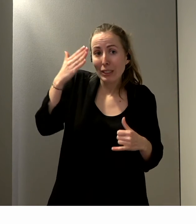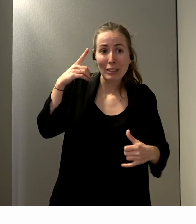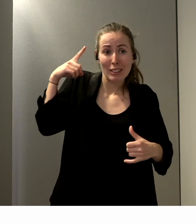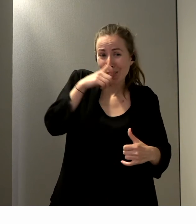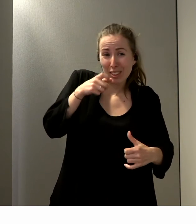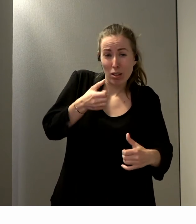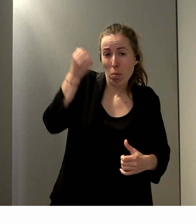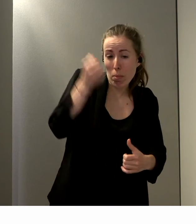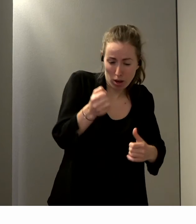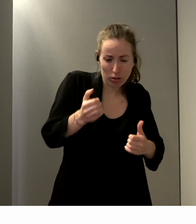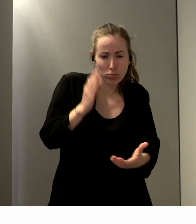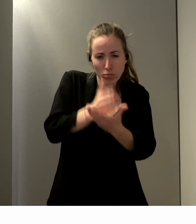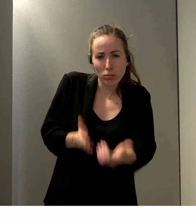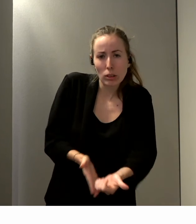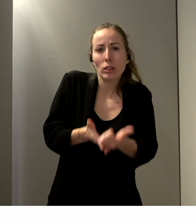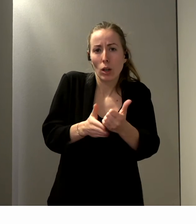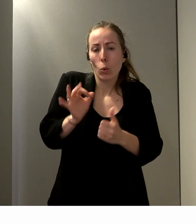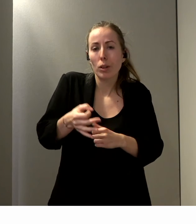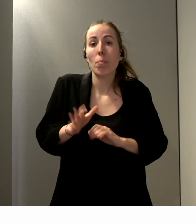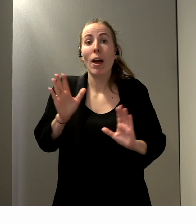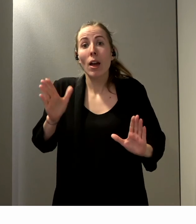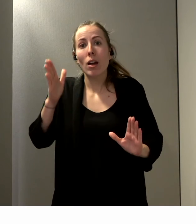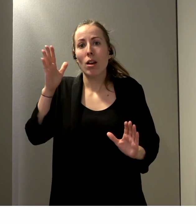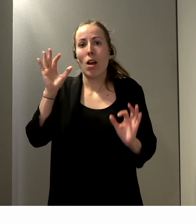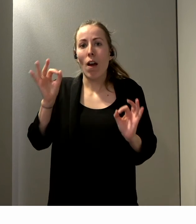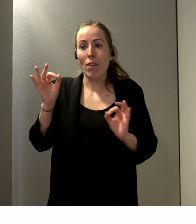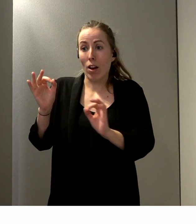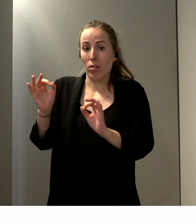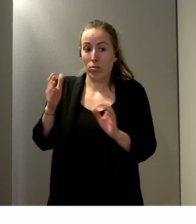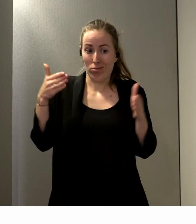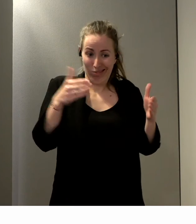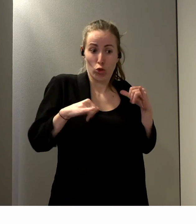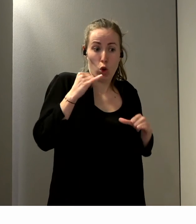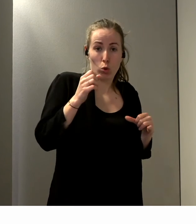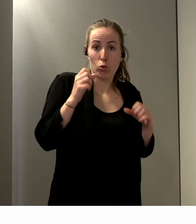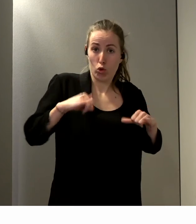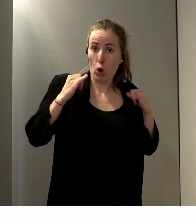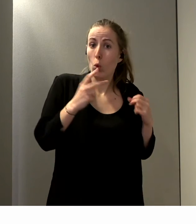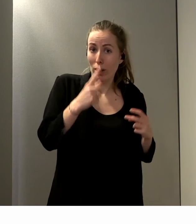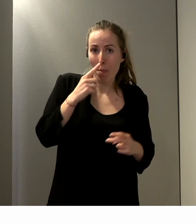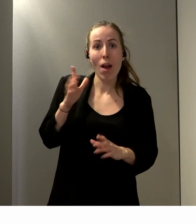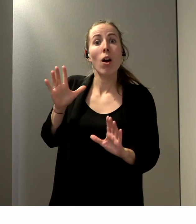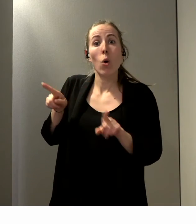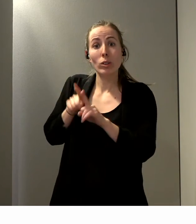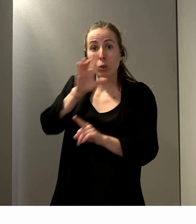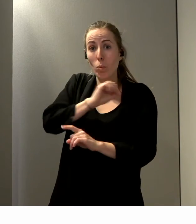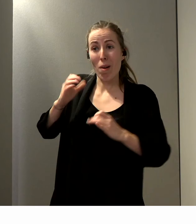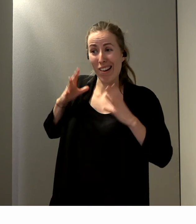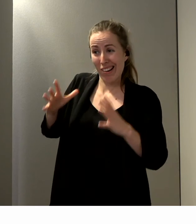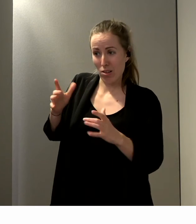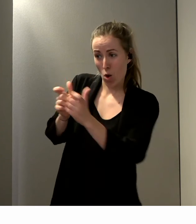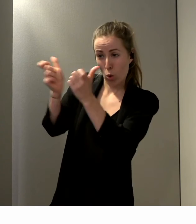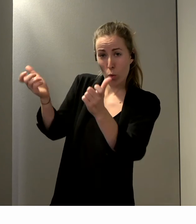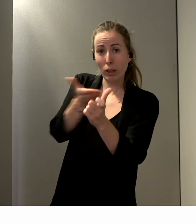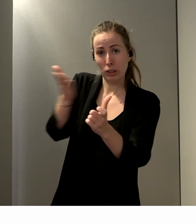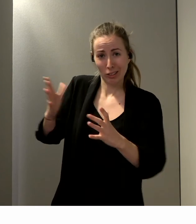un emploi, mais je pense que le défi, il est au moins équivalent vis-à-vis des entreprises. Moi, je souhaite que les entreprises